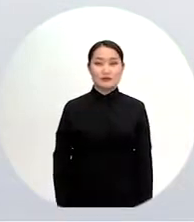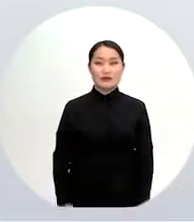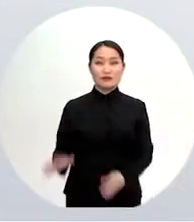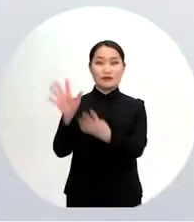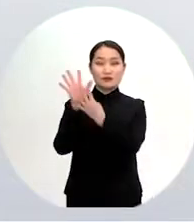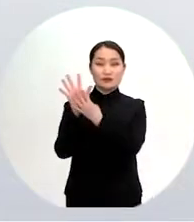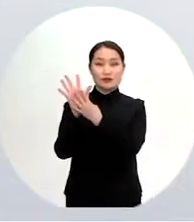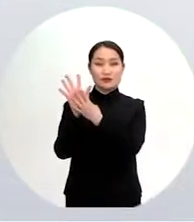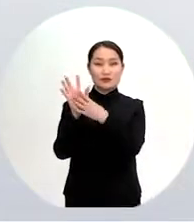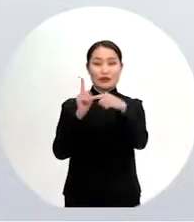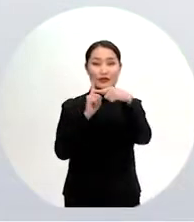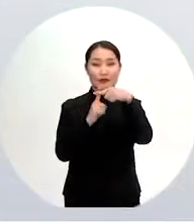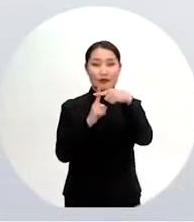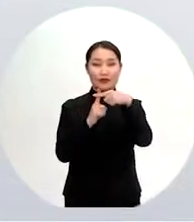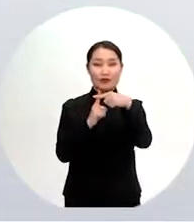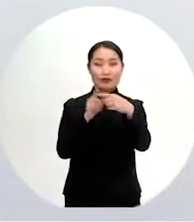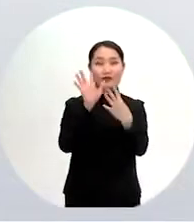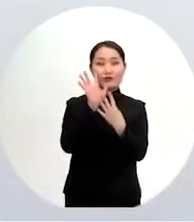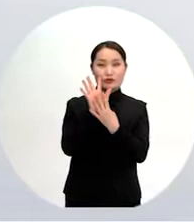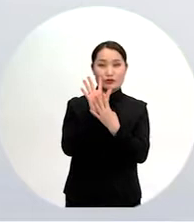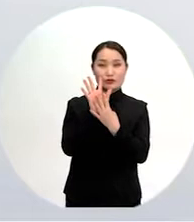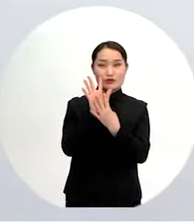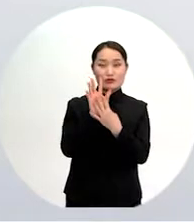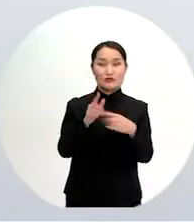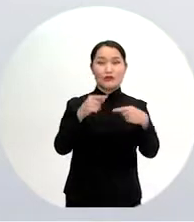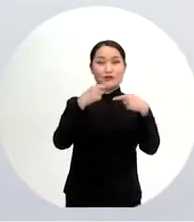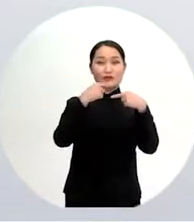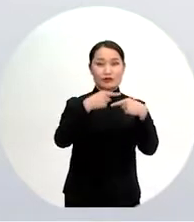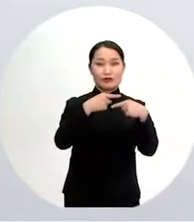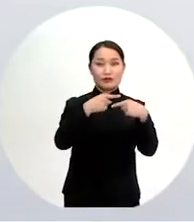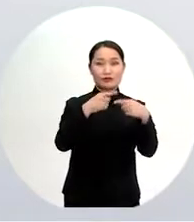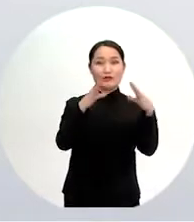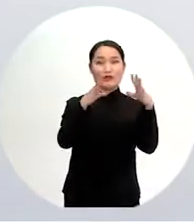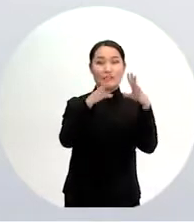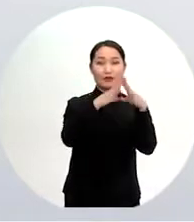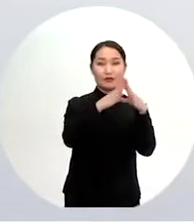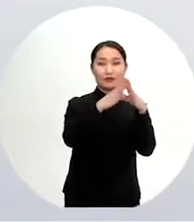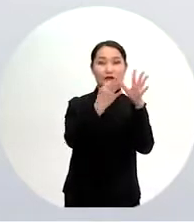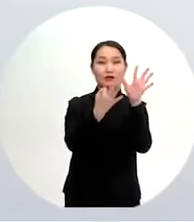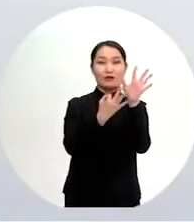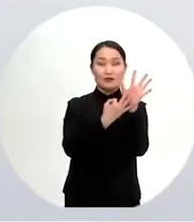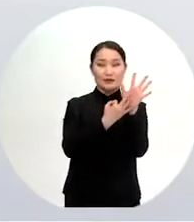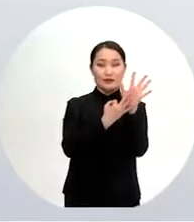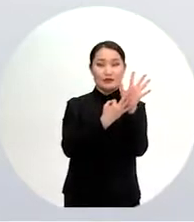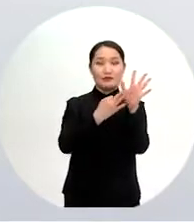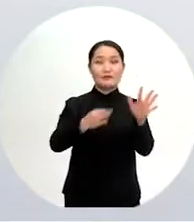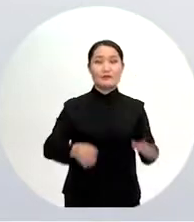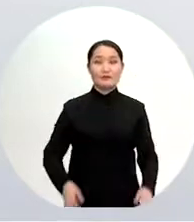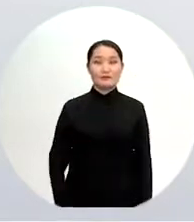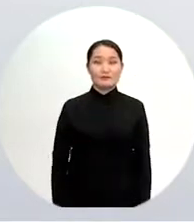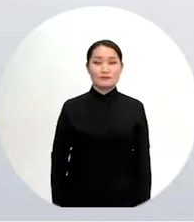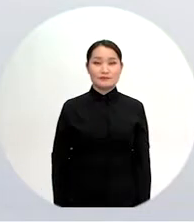9 дээр нэмэх нь 9. Тэнцүү 18.